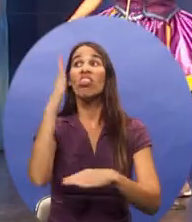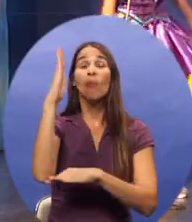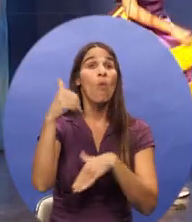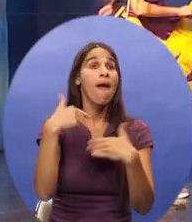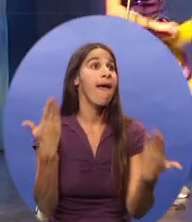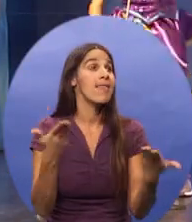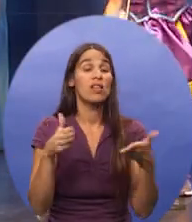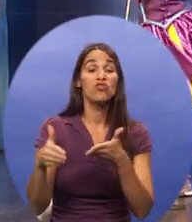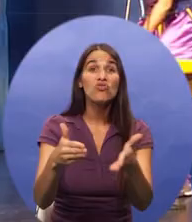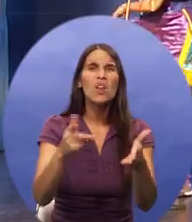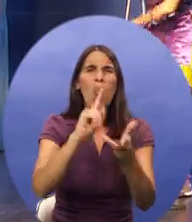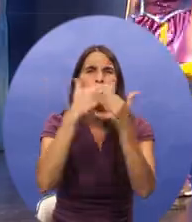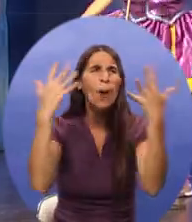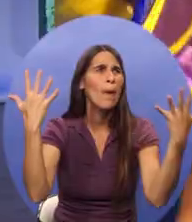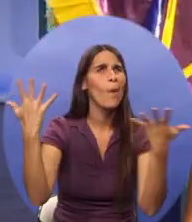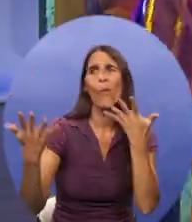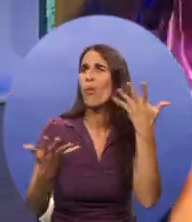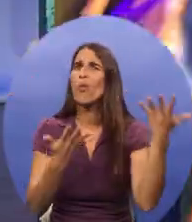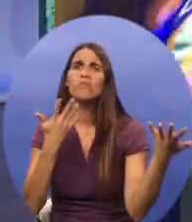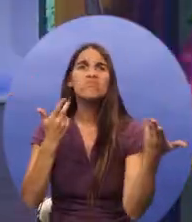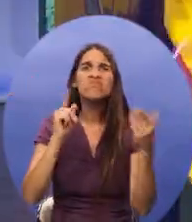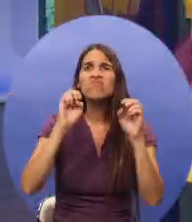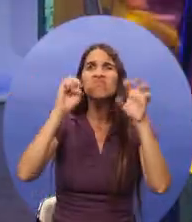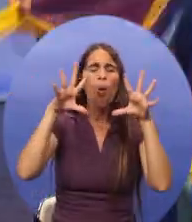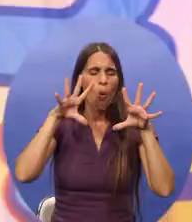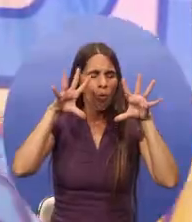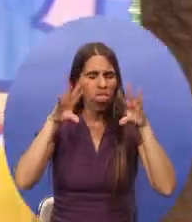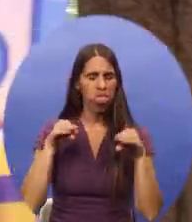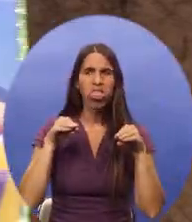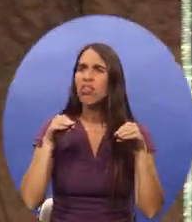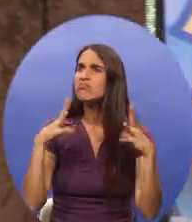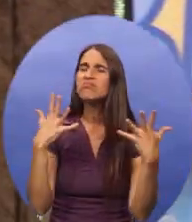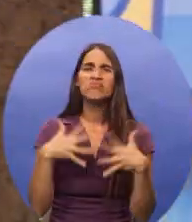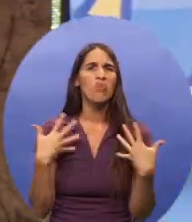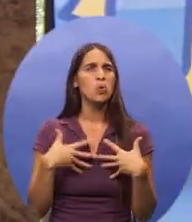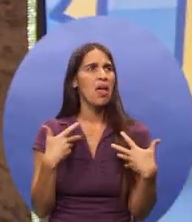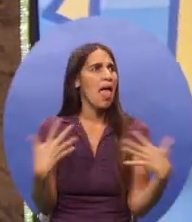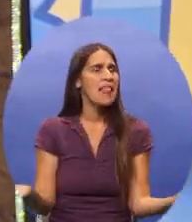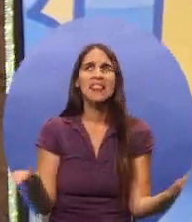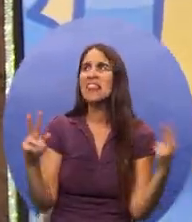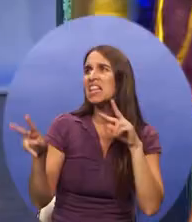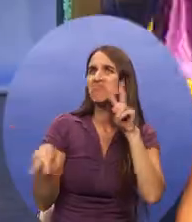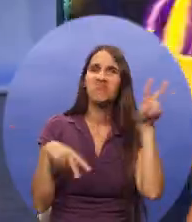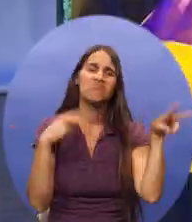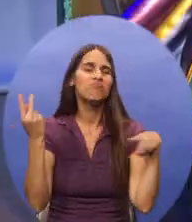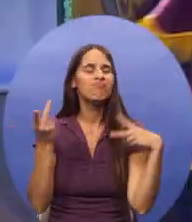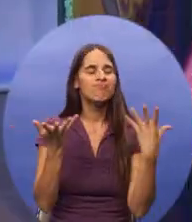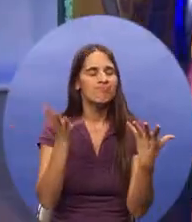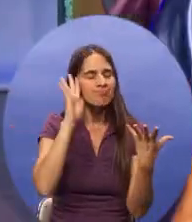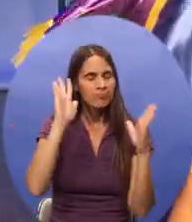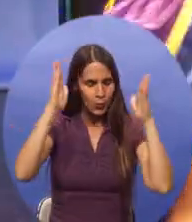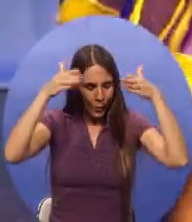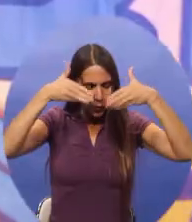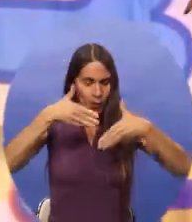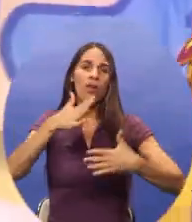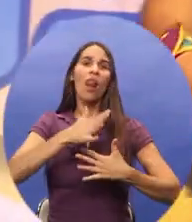אין תמרור, והשביל כבר לא ברור. מה קורה? האור שלך כבוי והאושר לא מצוי, אז תפנה אל